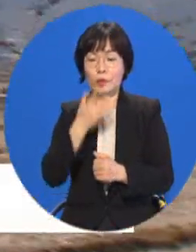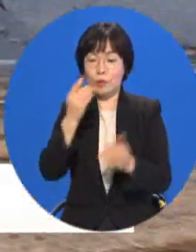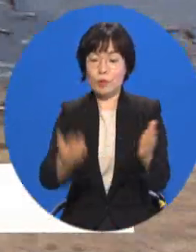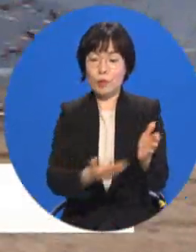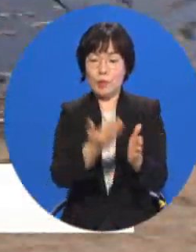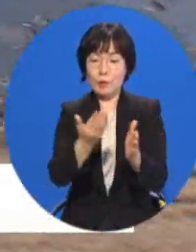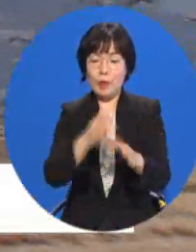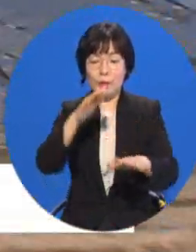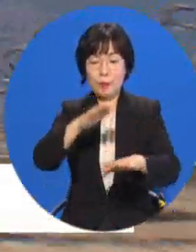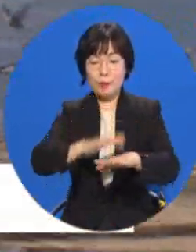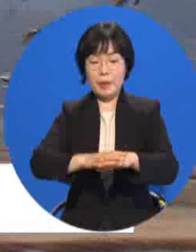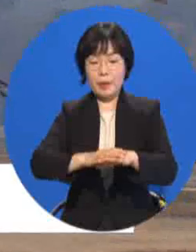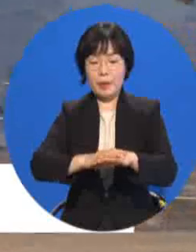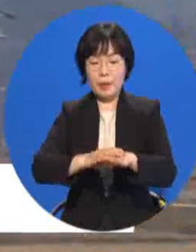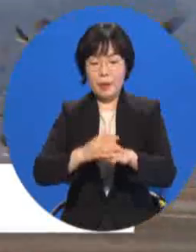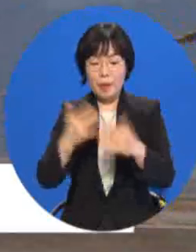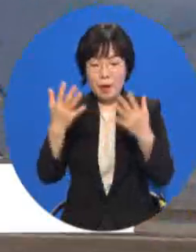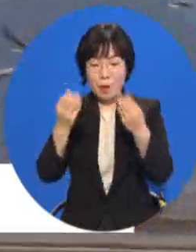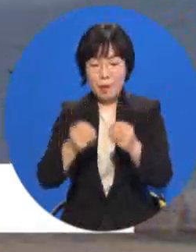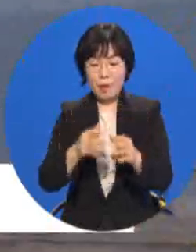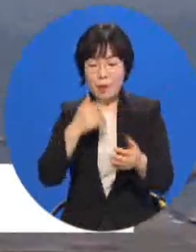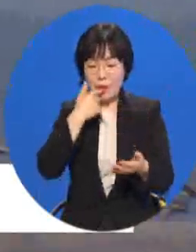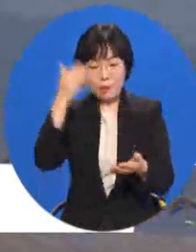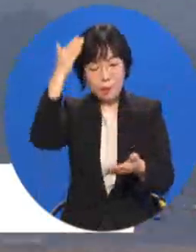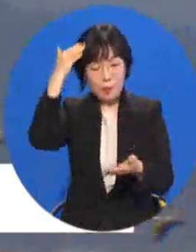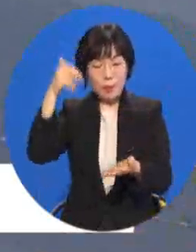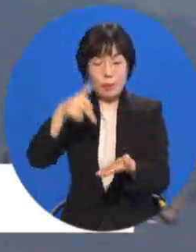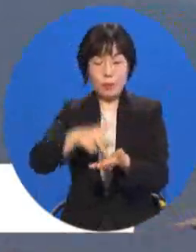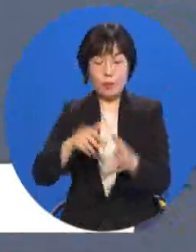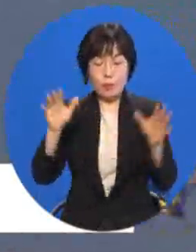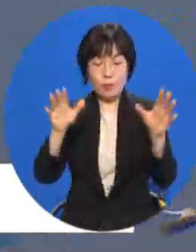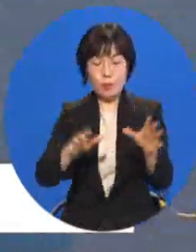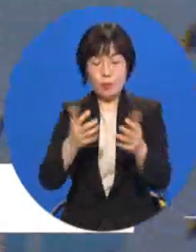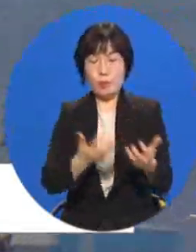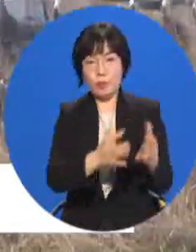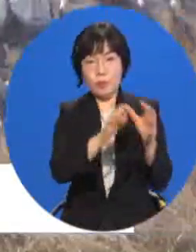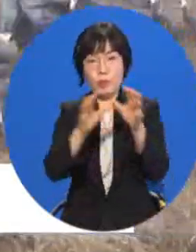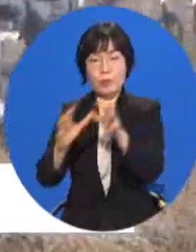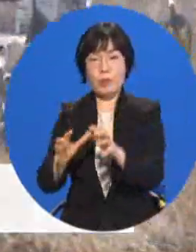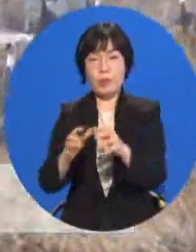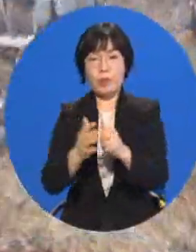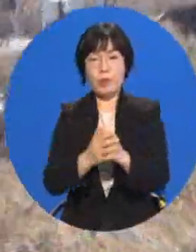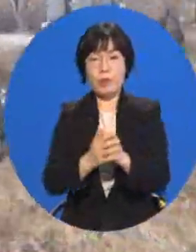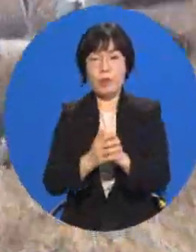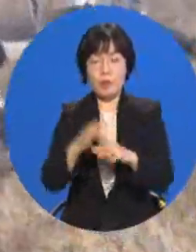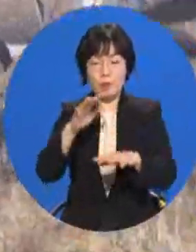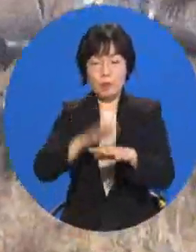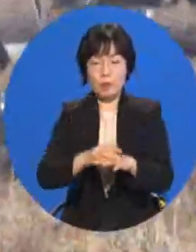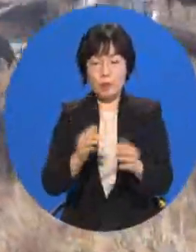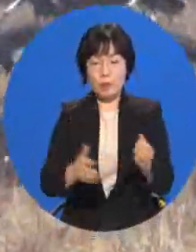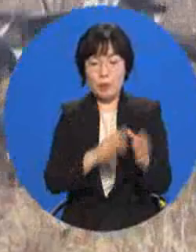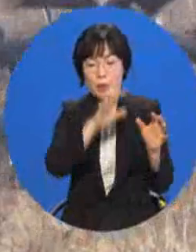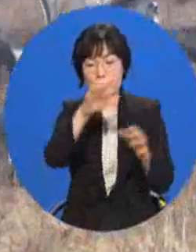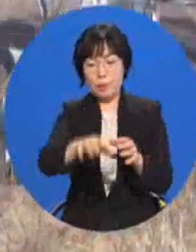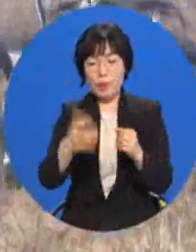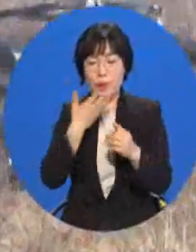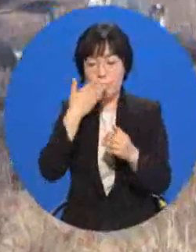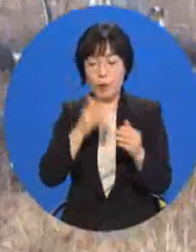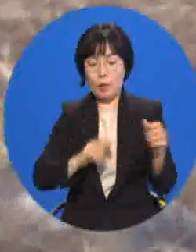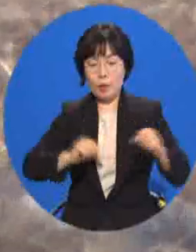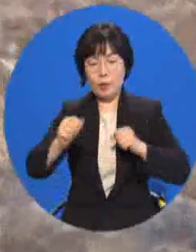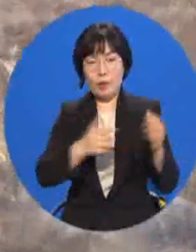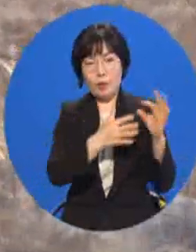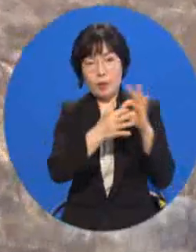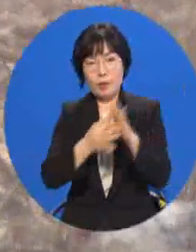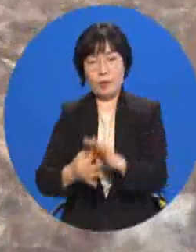순천만 농경지. 수천 마리의 흑두루미 무리가 농경지를 가득 메웠습니다. 본격적인 번식지 이동을 앞두고 먹이 활동이